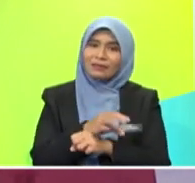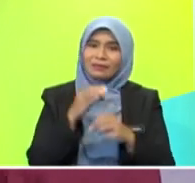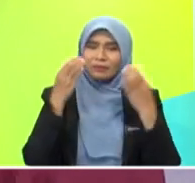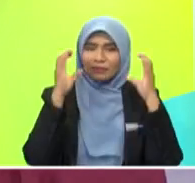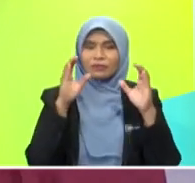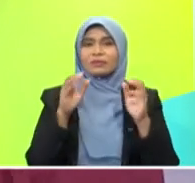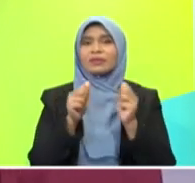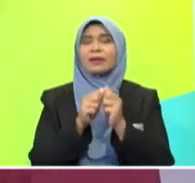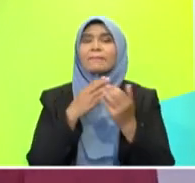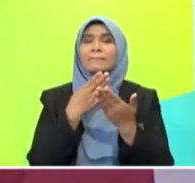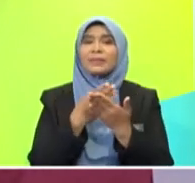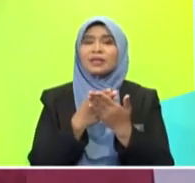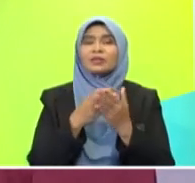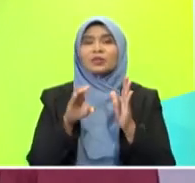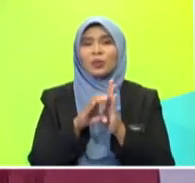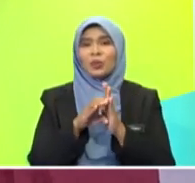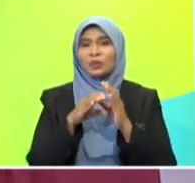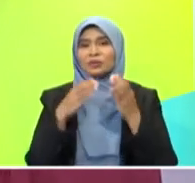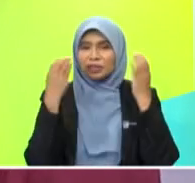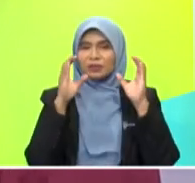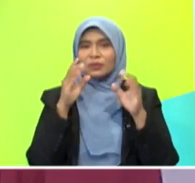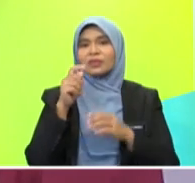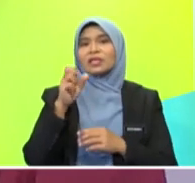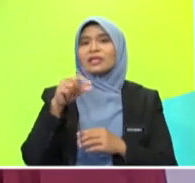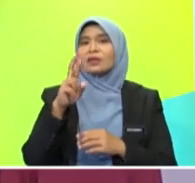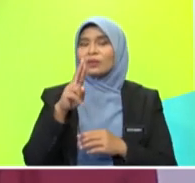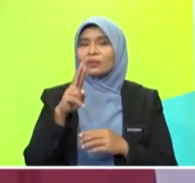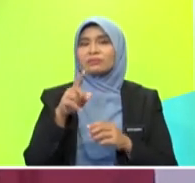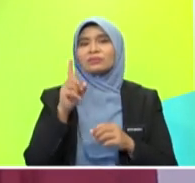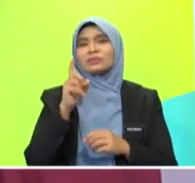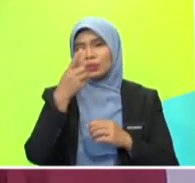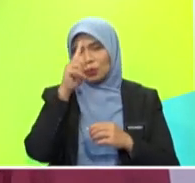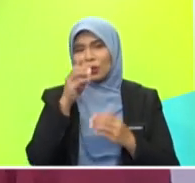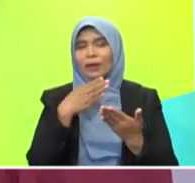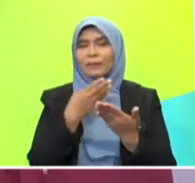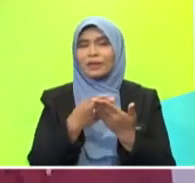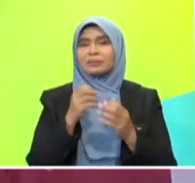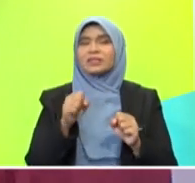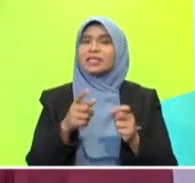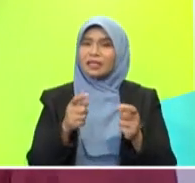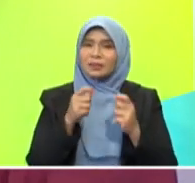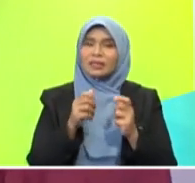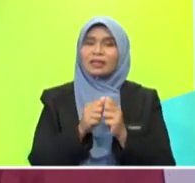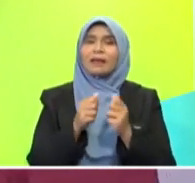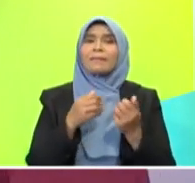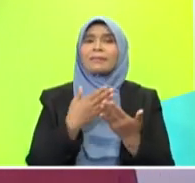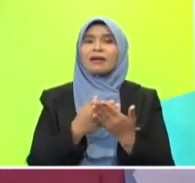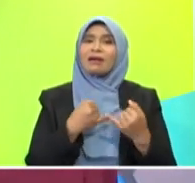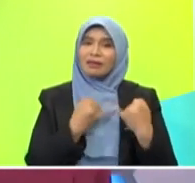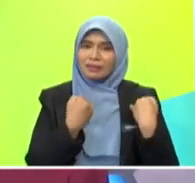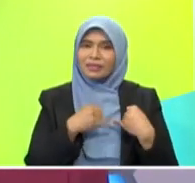guru menekuk kamu demi kebaikan kamu jadi kamu perlulah menerima dengan positive hati yang